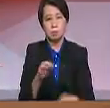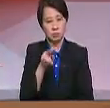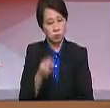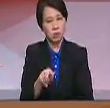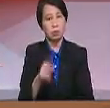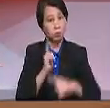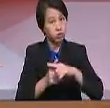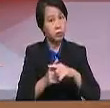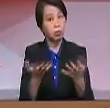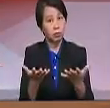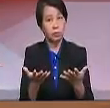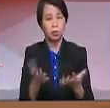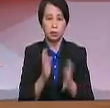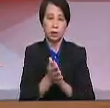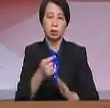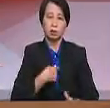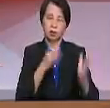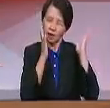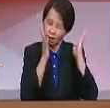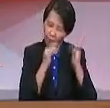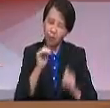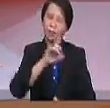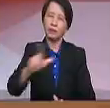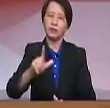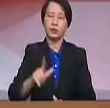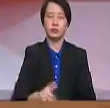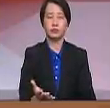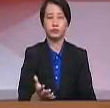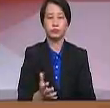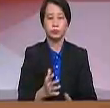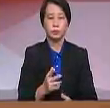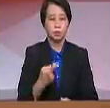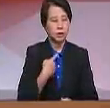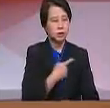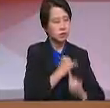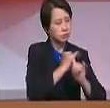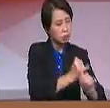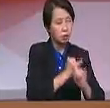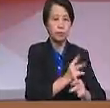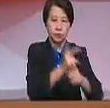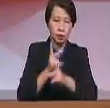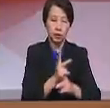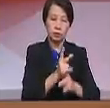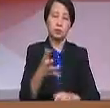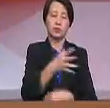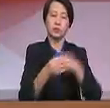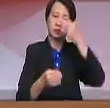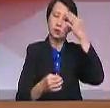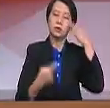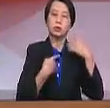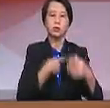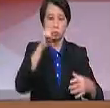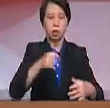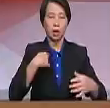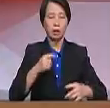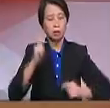didapati positif nanti. Jadi saya haraplah, bukan saja jaga kita, tapi kita juga kena ada